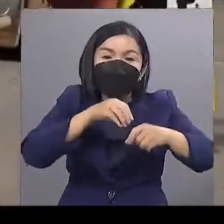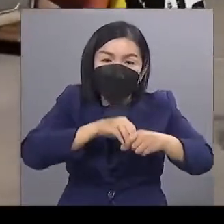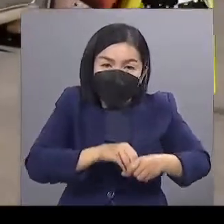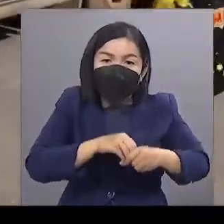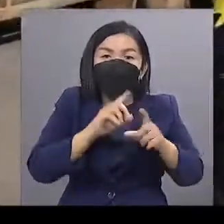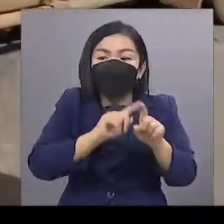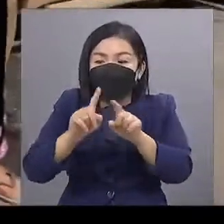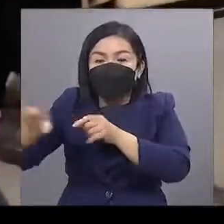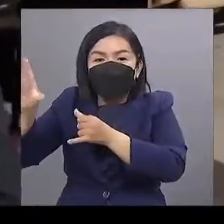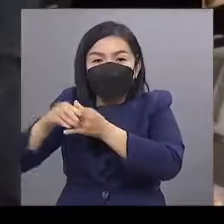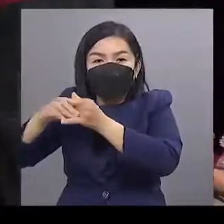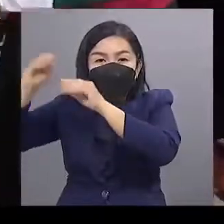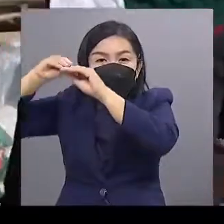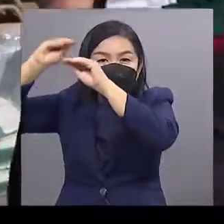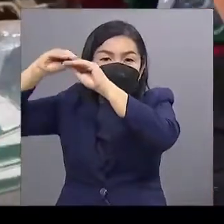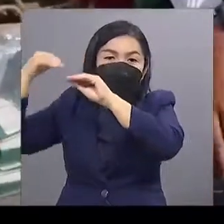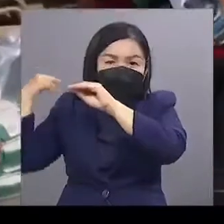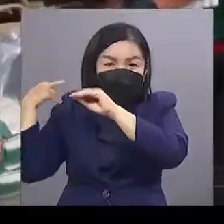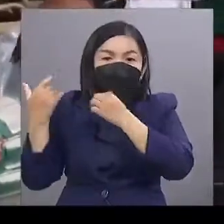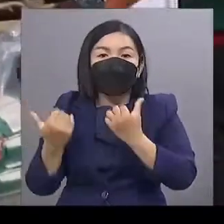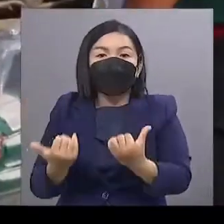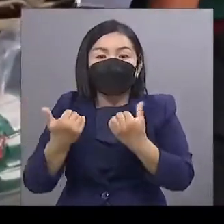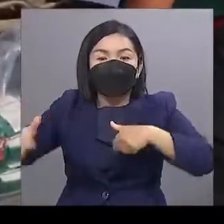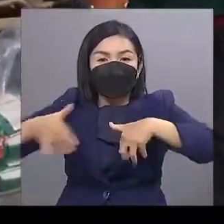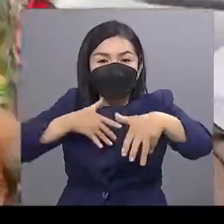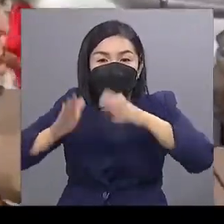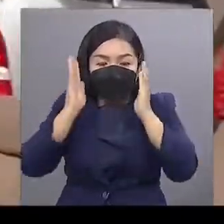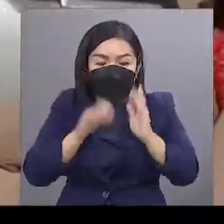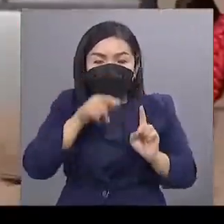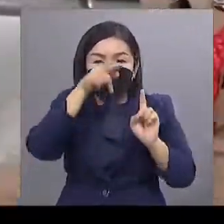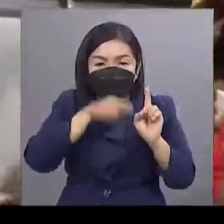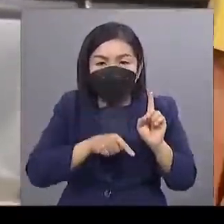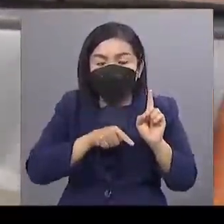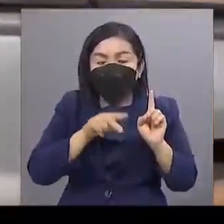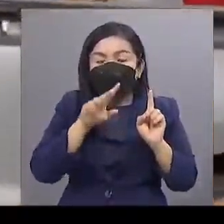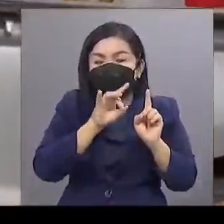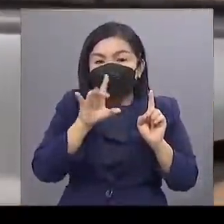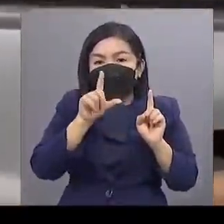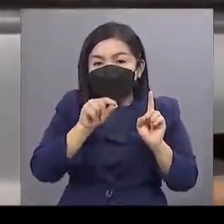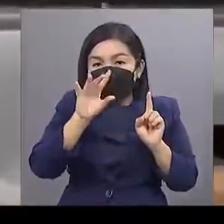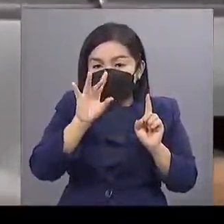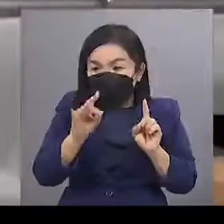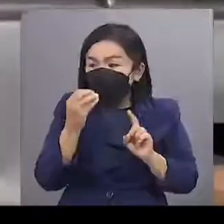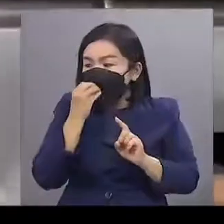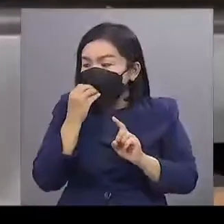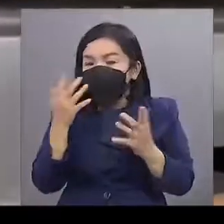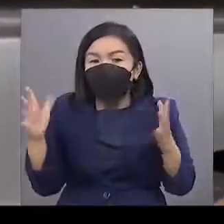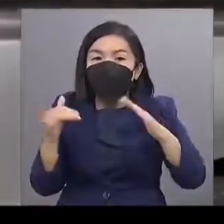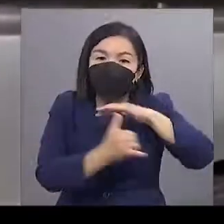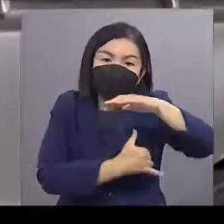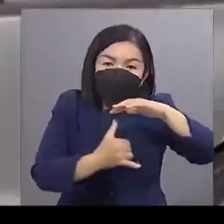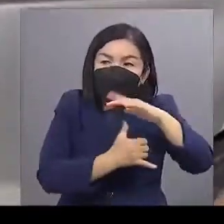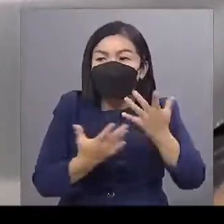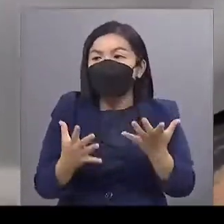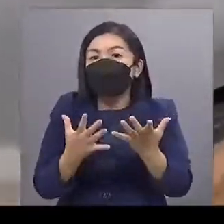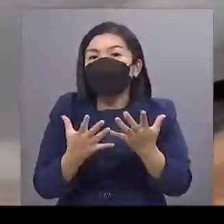พิ่มสูงขึ้นจนทำให้ประชากร 1,428 คนเดือดร้อนขาดแคลนอาหารจึงเดินทางมารับสิ่ง